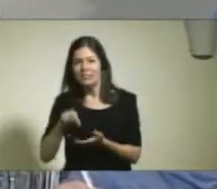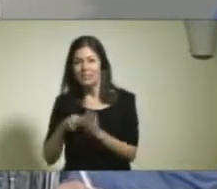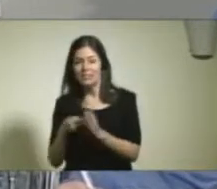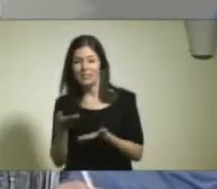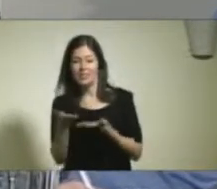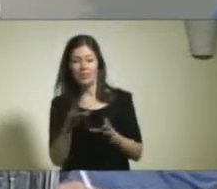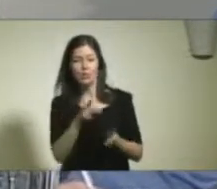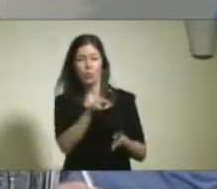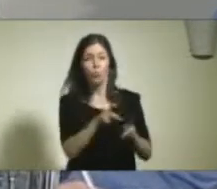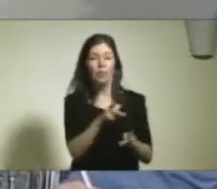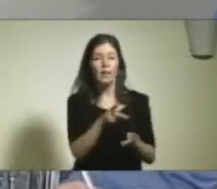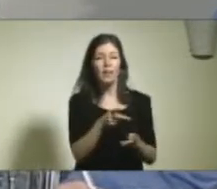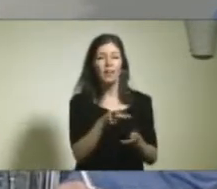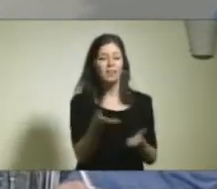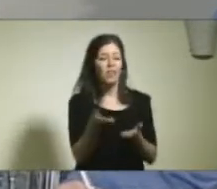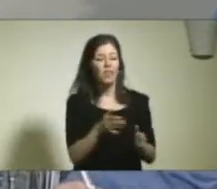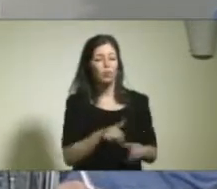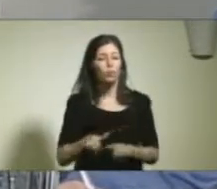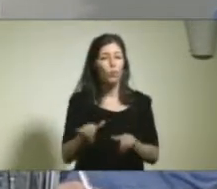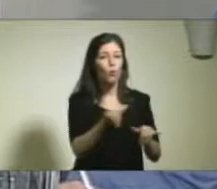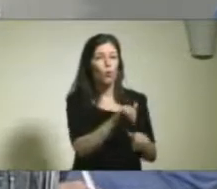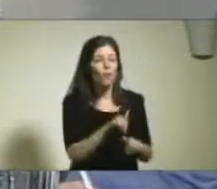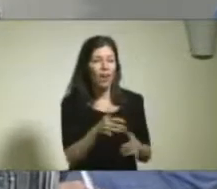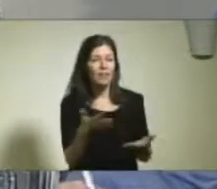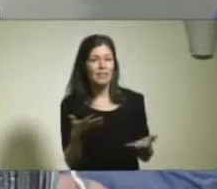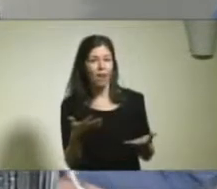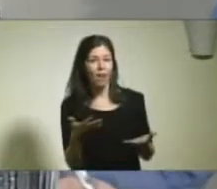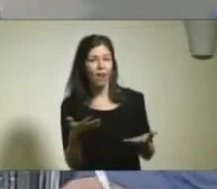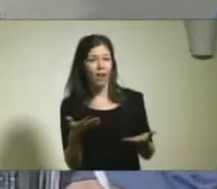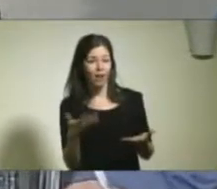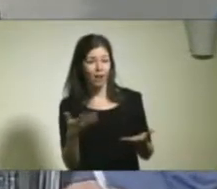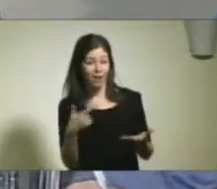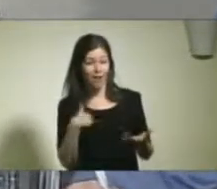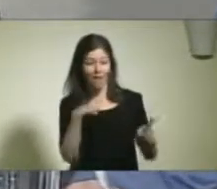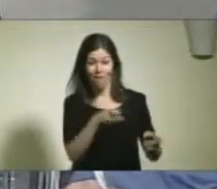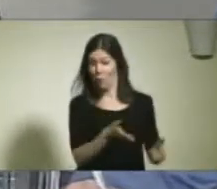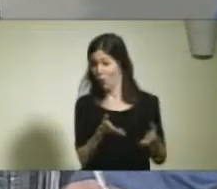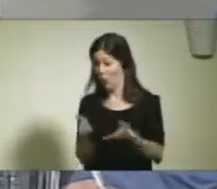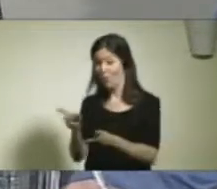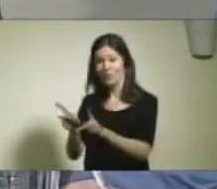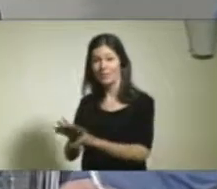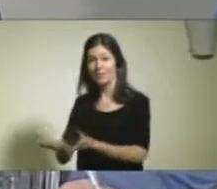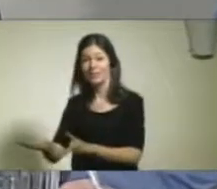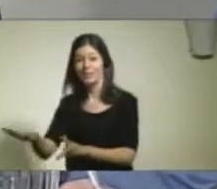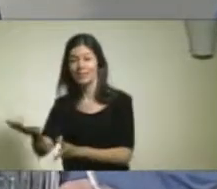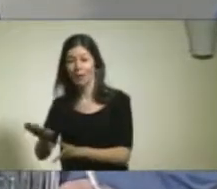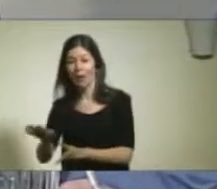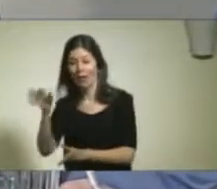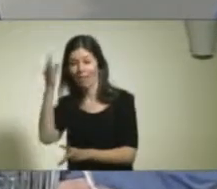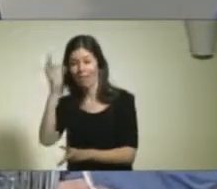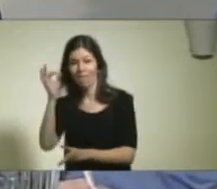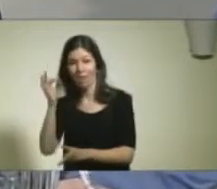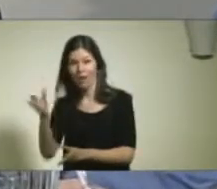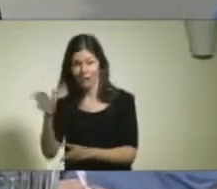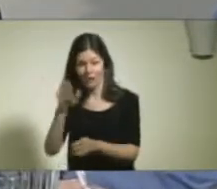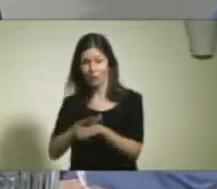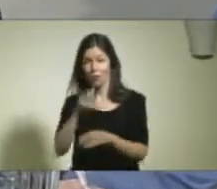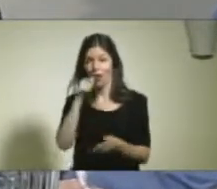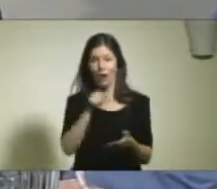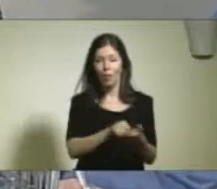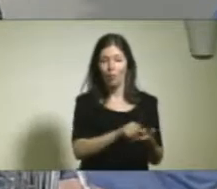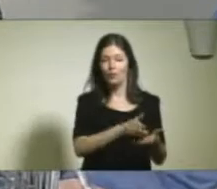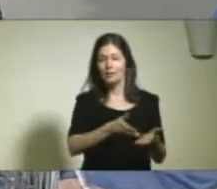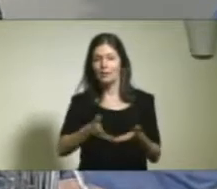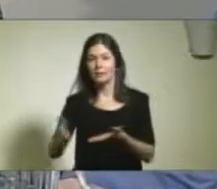service universel qu'on doit nous offrir aux citoyens français au niveau de la Poste, et